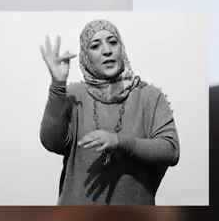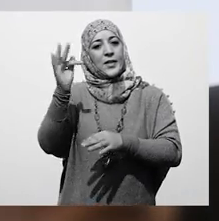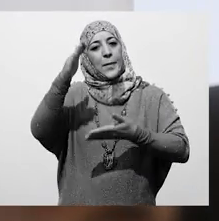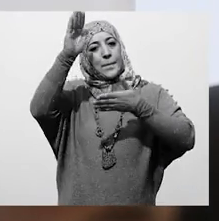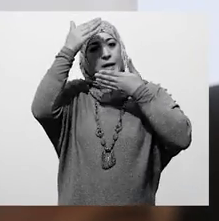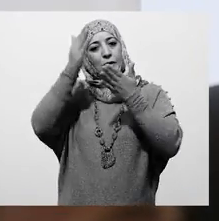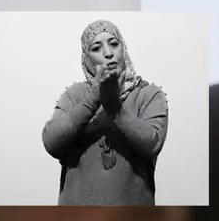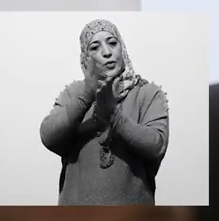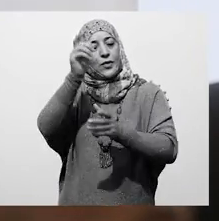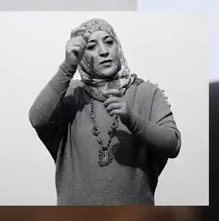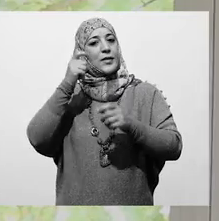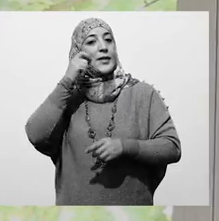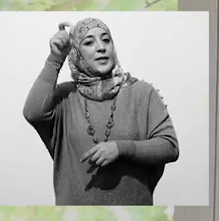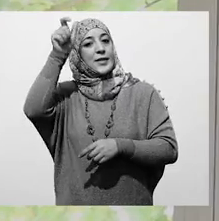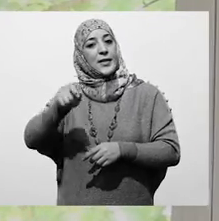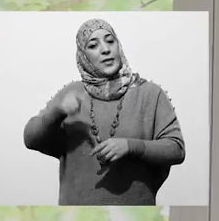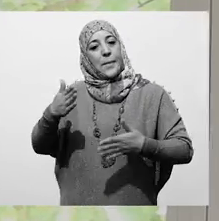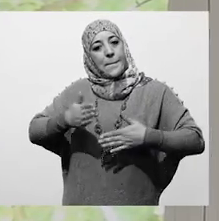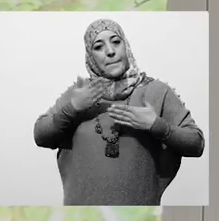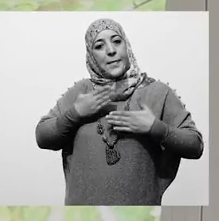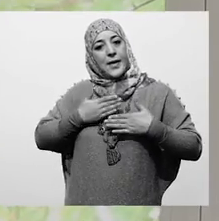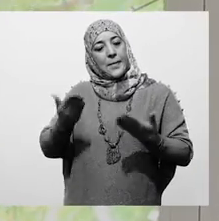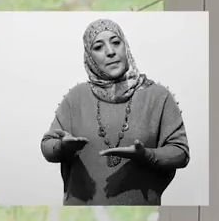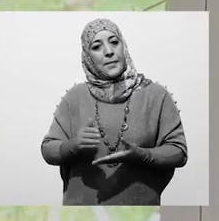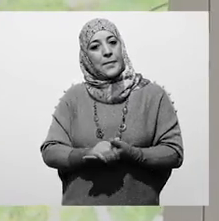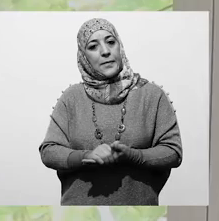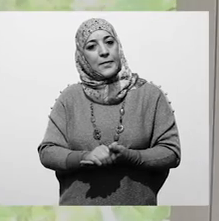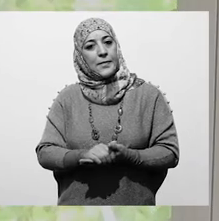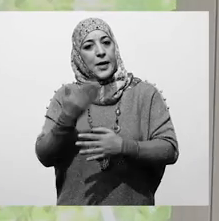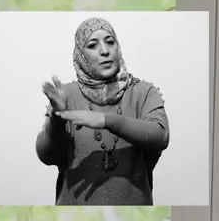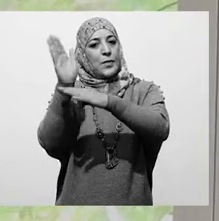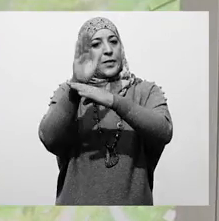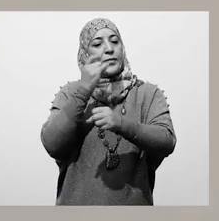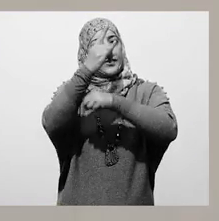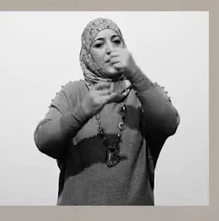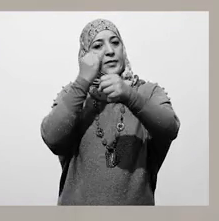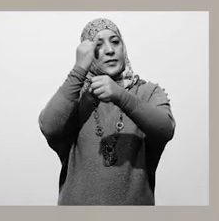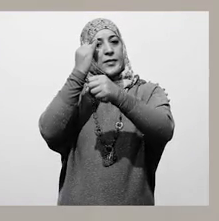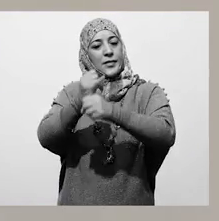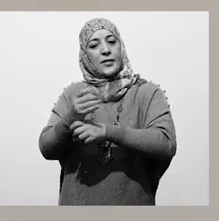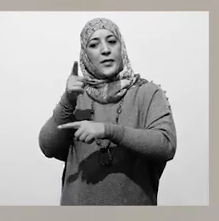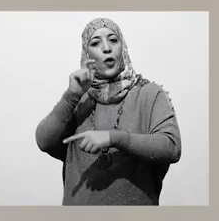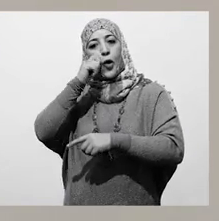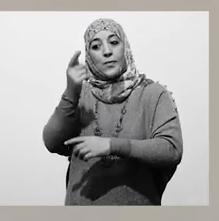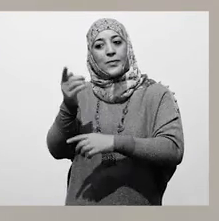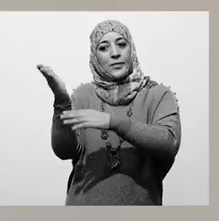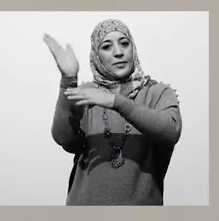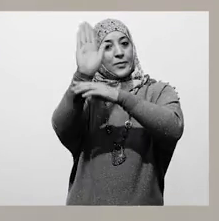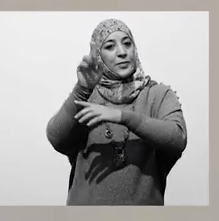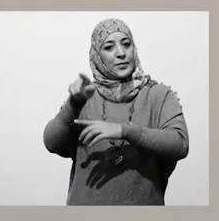scène autant d'avocats délicate du lycée il y as les yeux vers la